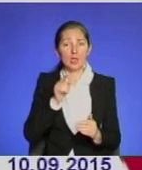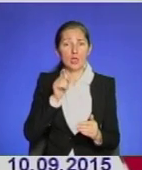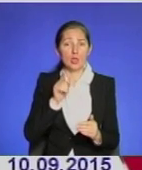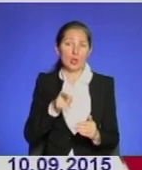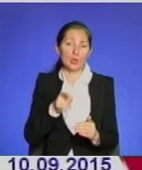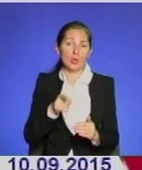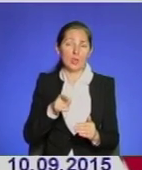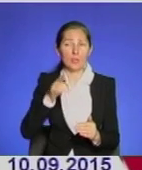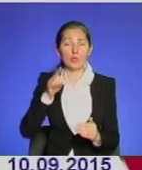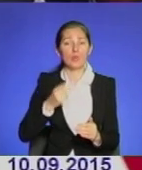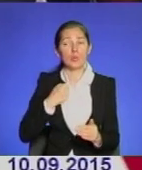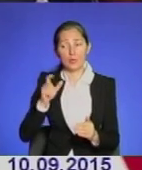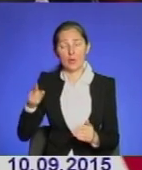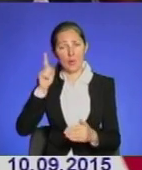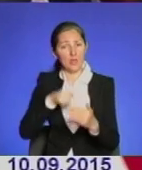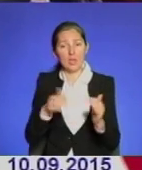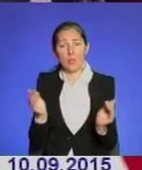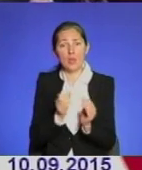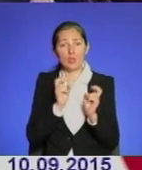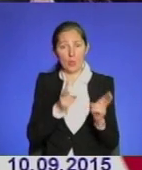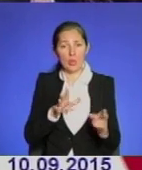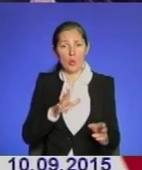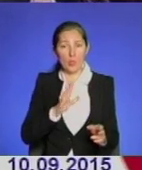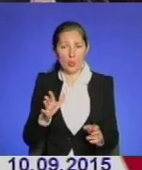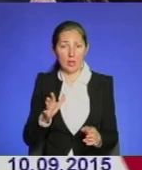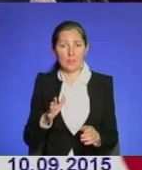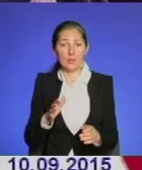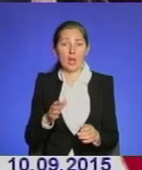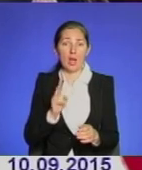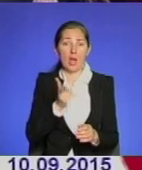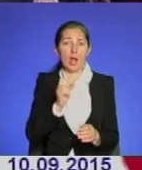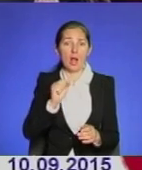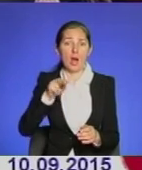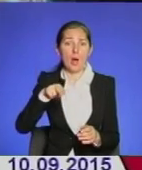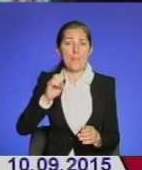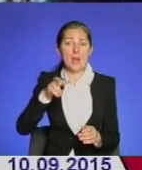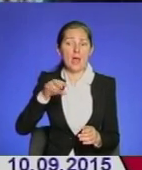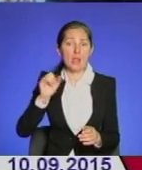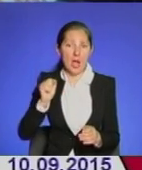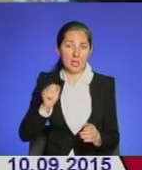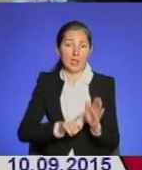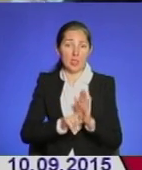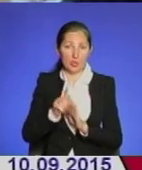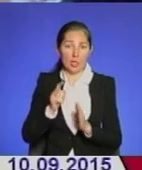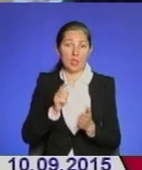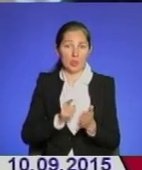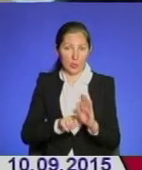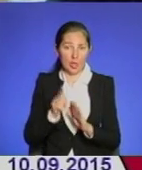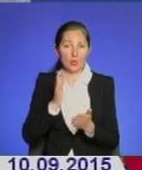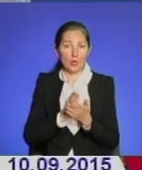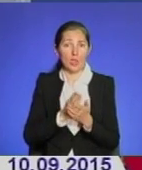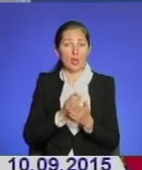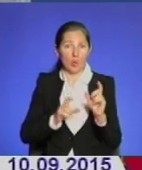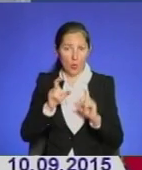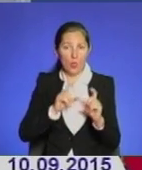менше загрожує небезпека. Перш ніж їхати на передову, капелани проходять спеціальні курси. Кожного місяця буде відбуватися